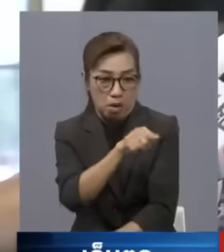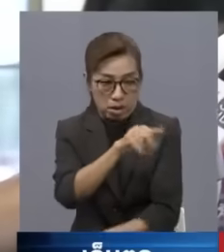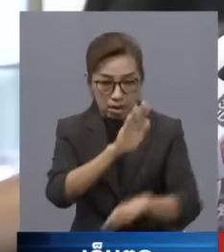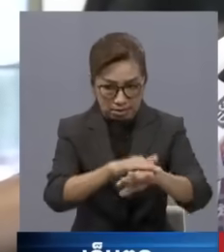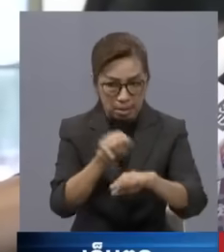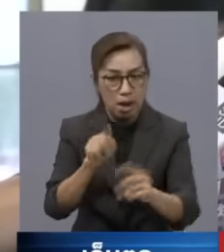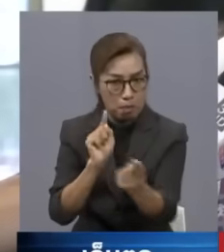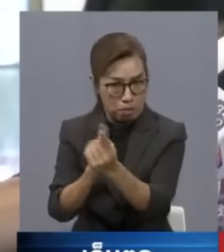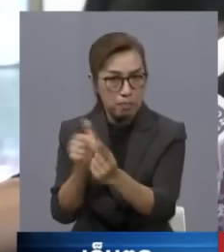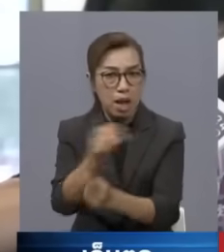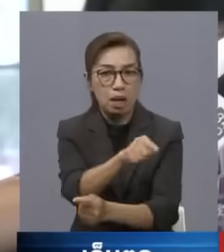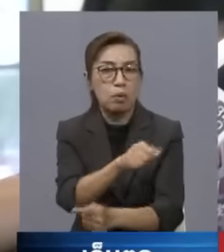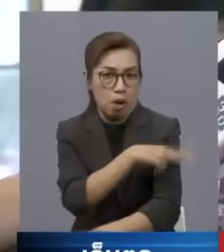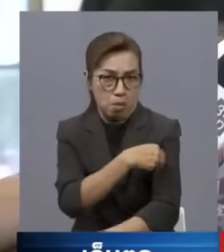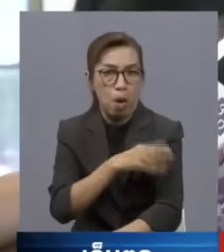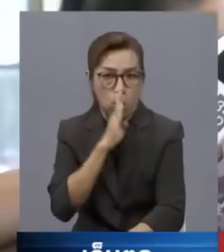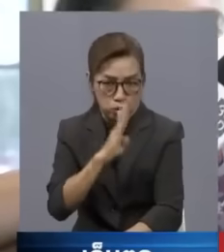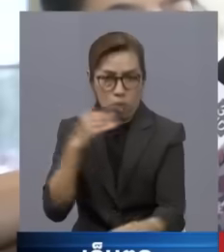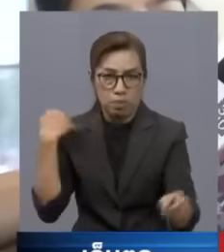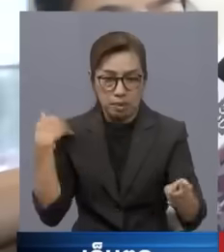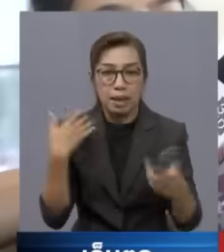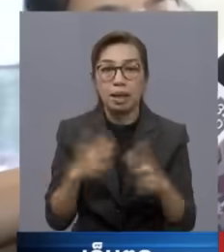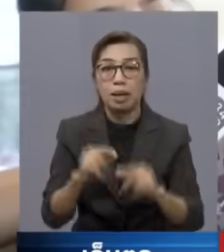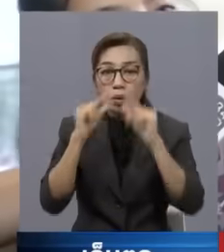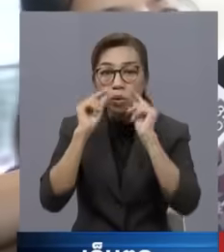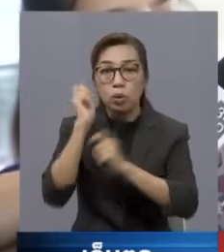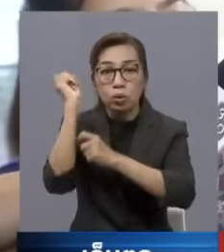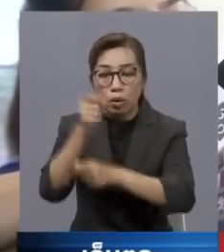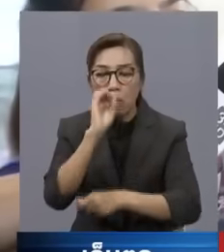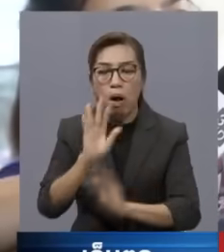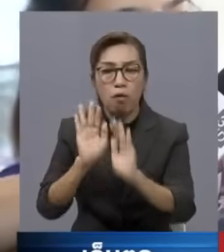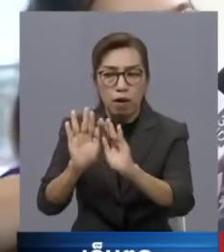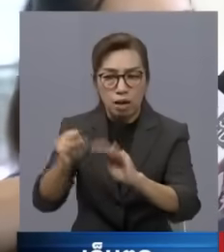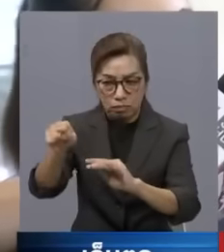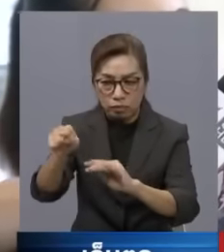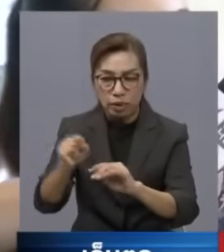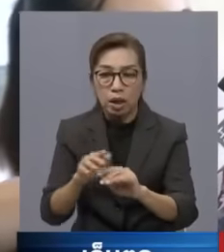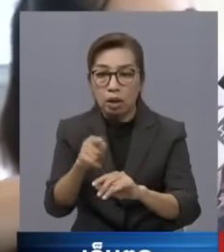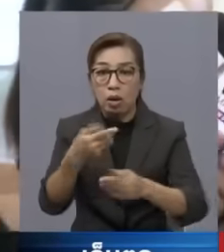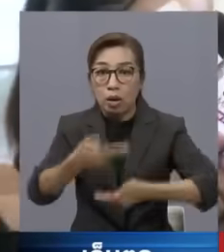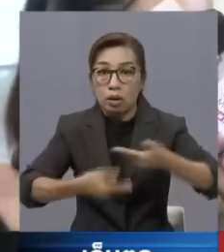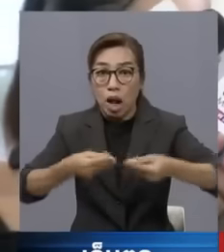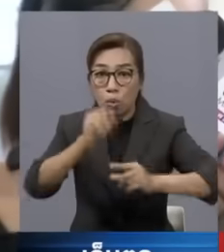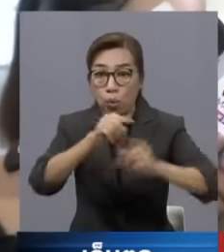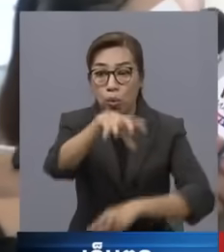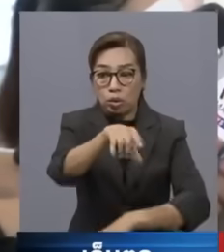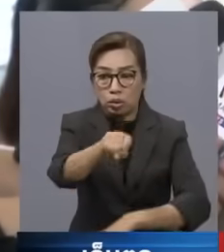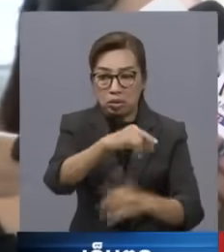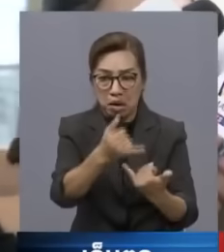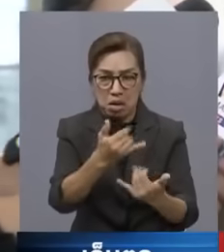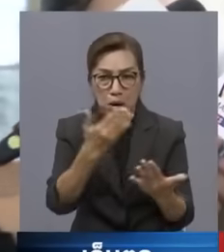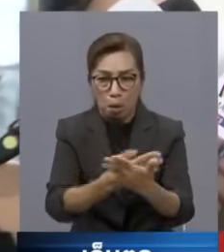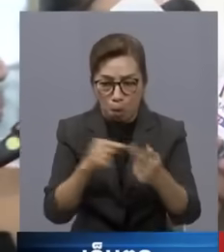ไม่น่าจะโกหกนะครับคุณชูวิทย์เนี่ยใช้คำว่าอยากจะให้ตรวจสอบตลาดหลักทรัพย์ที่ตอนนี้กลายเป็นตลาดหลัก